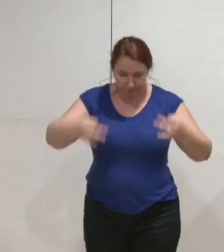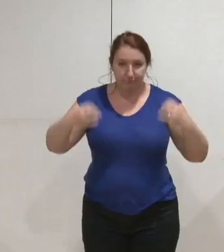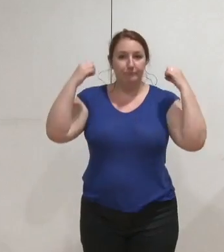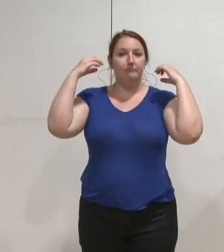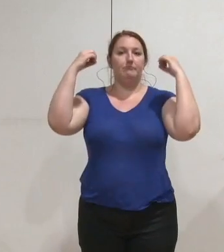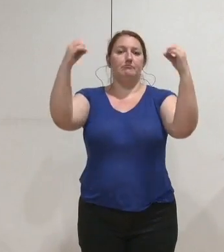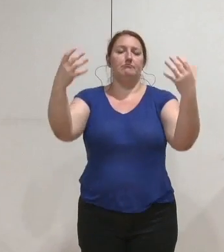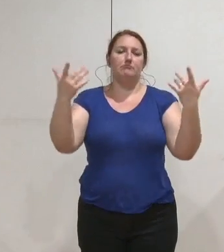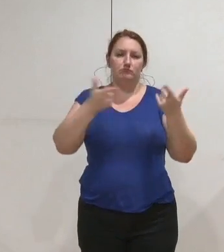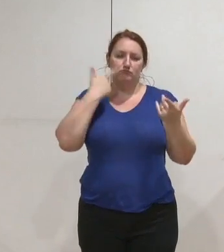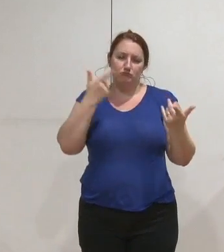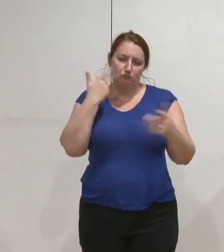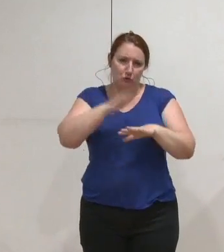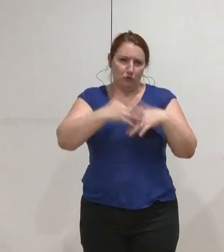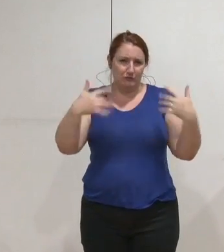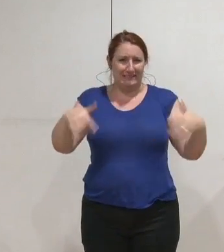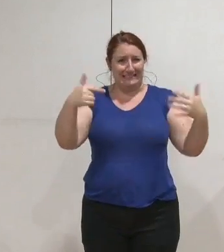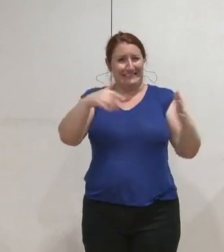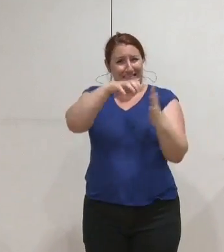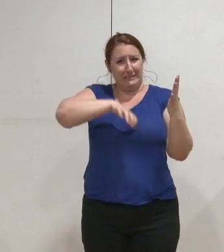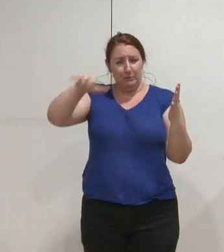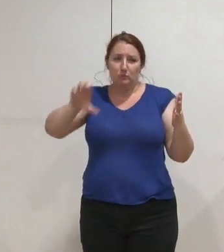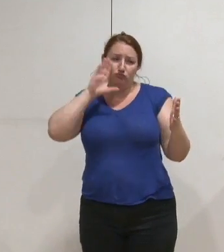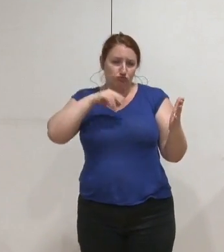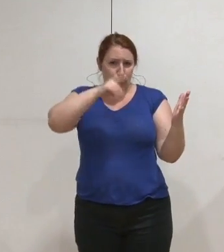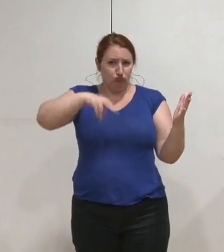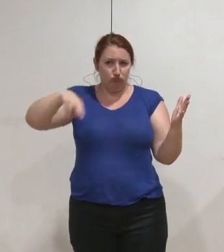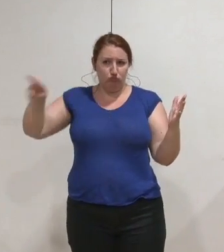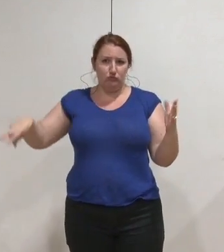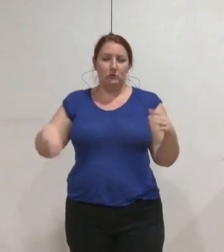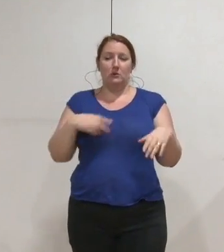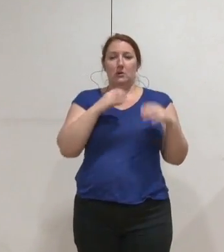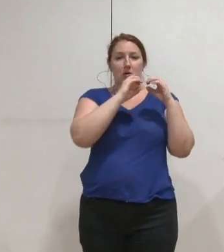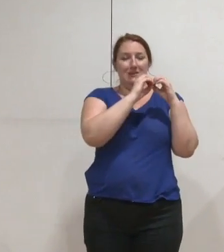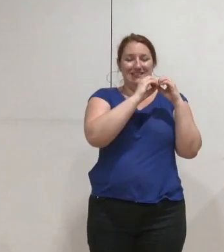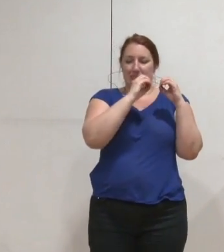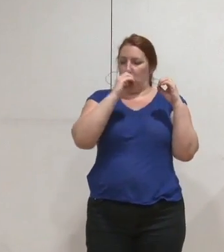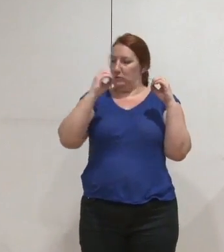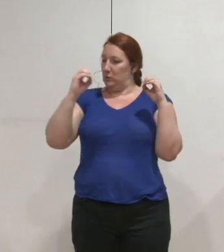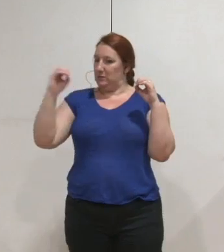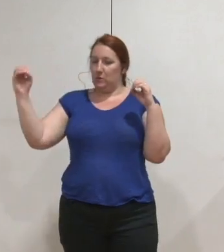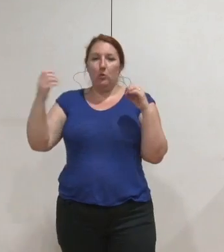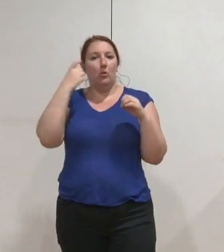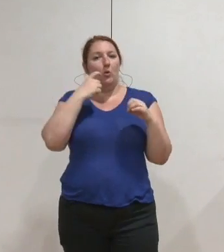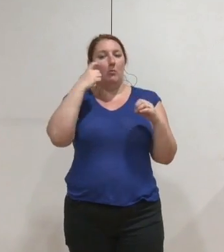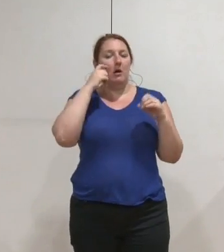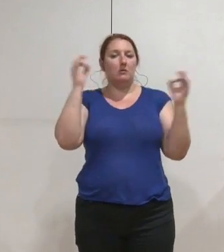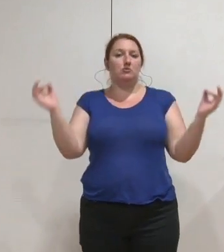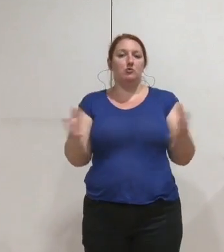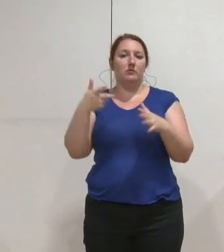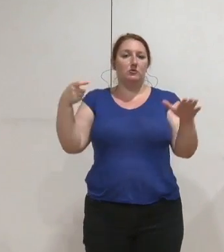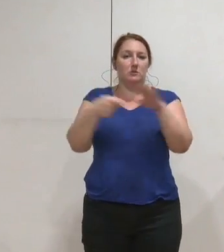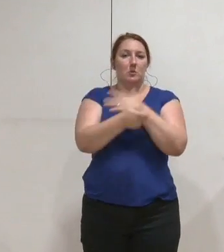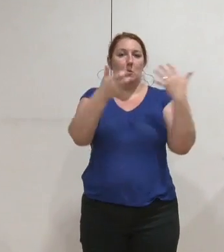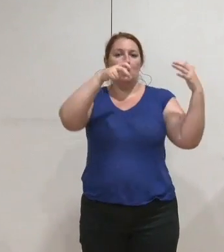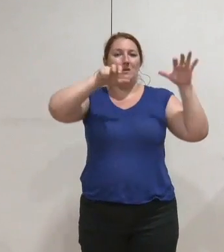même déjà 17 pages je vous incite à le consulter c'est une liste de zéro et on y constate évidemment une subvention exceptionnelle de